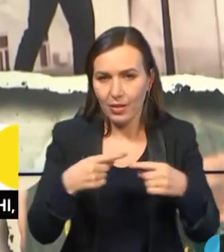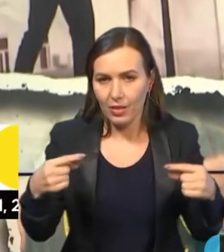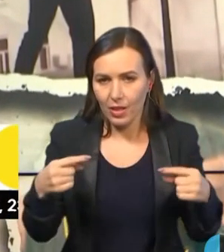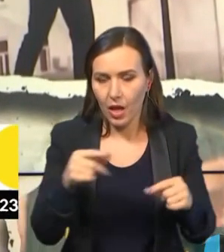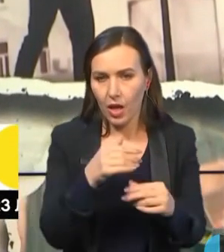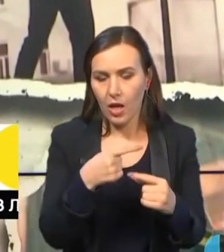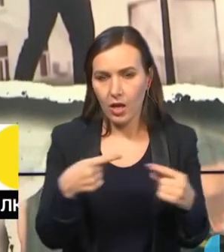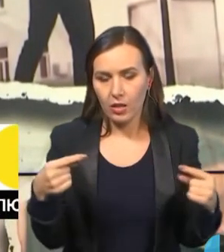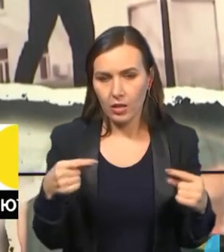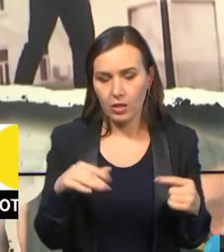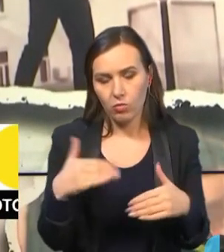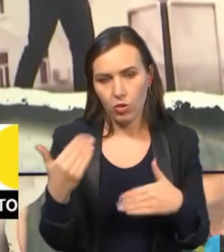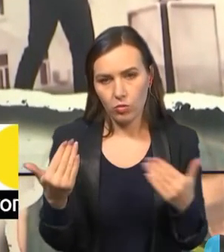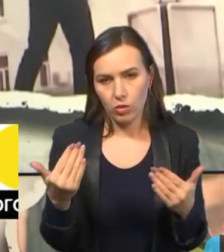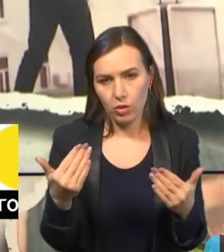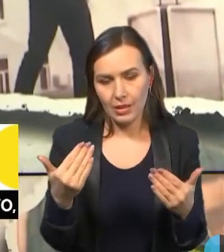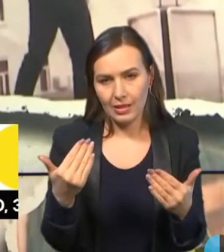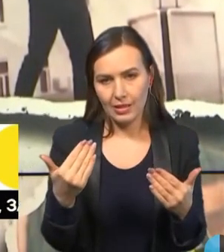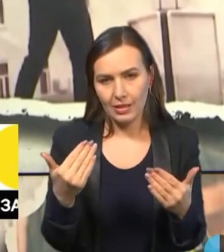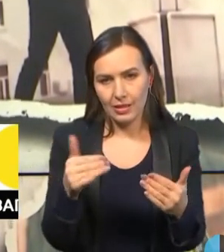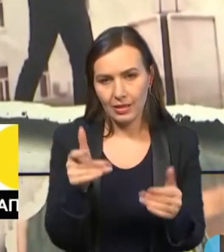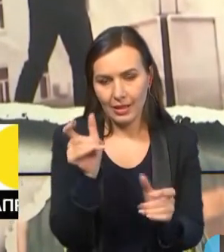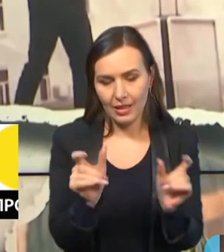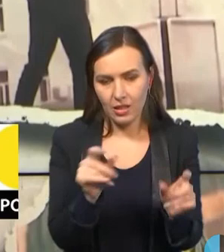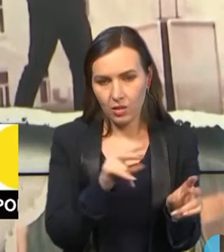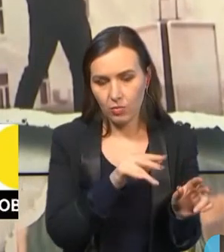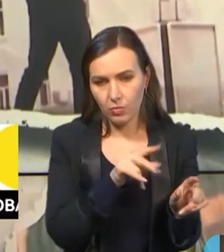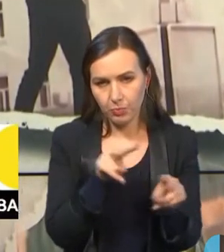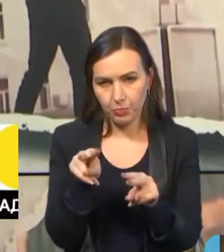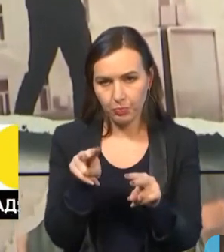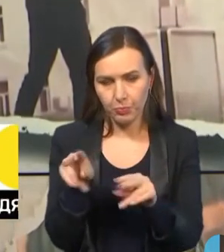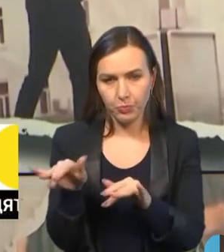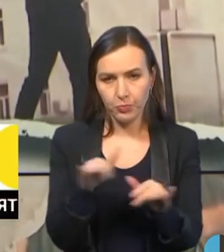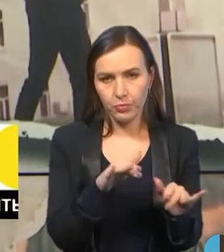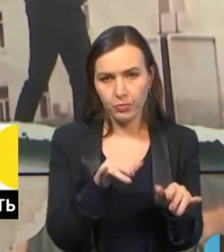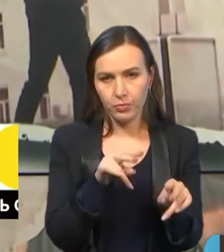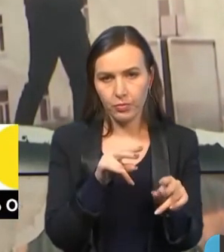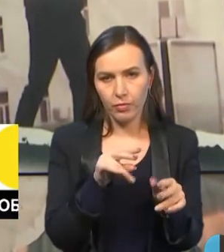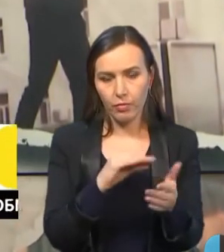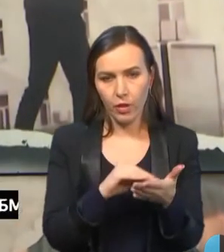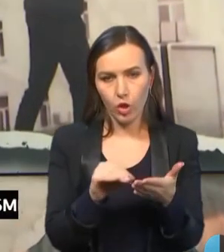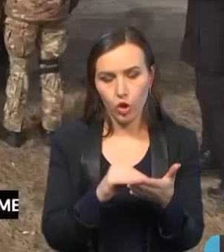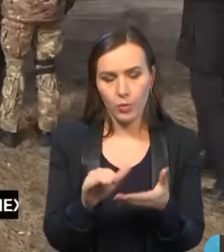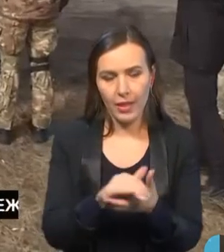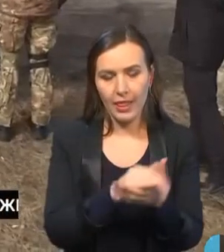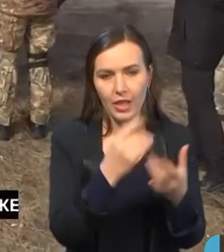різними способами. За їхніми діями слідкували кореспонденти Суспільного.